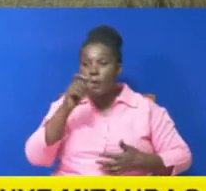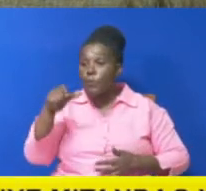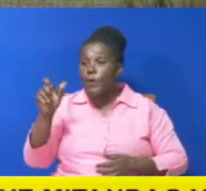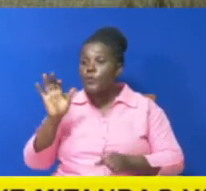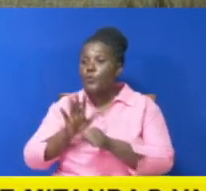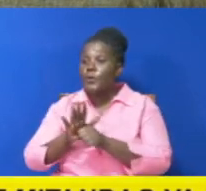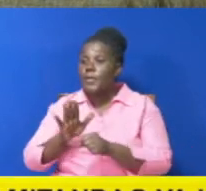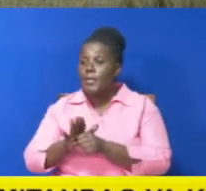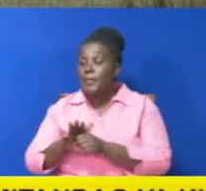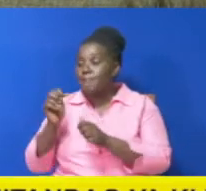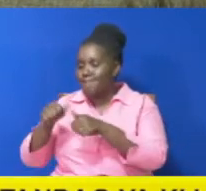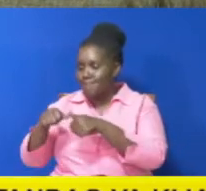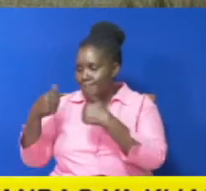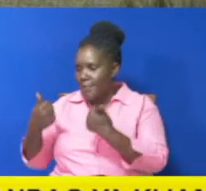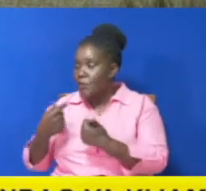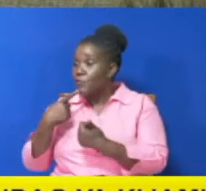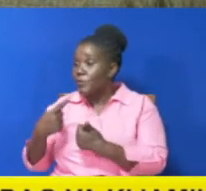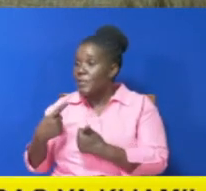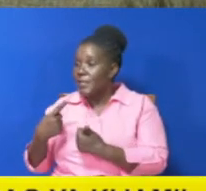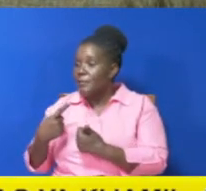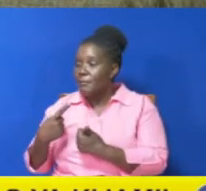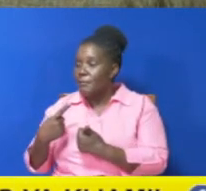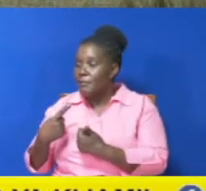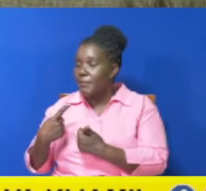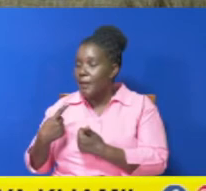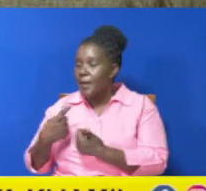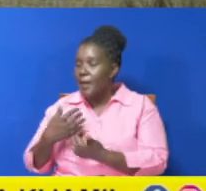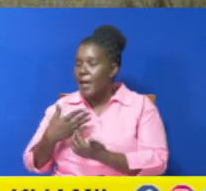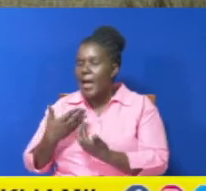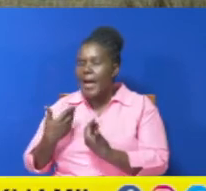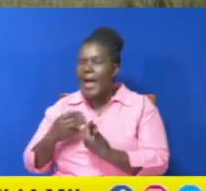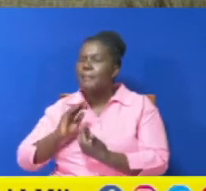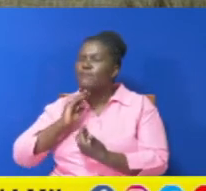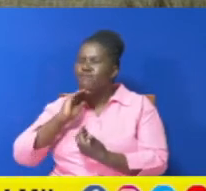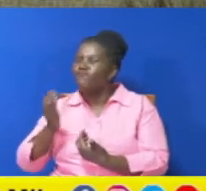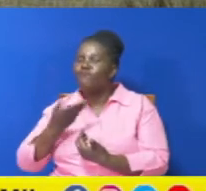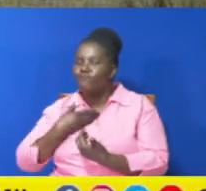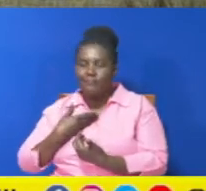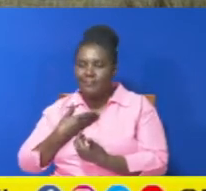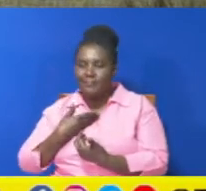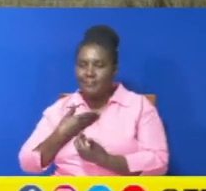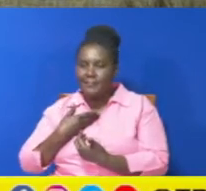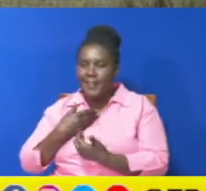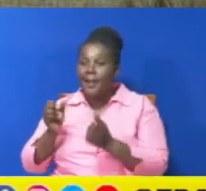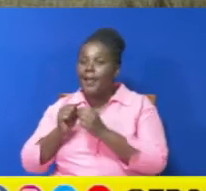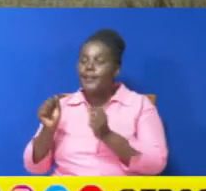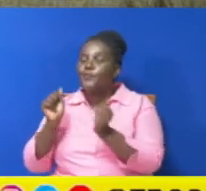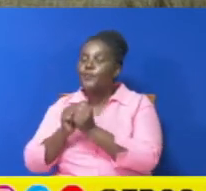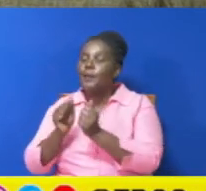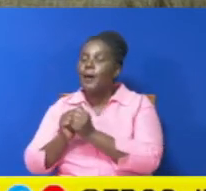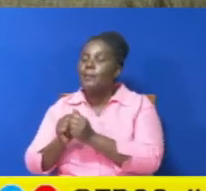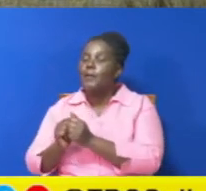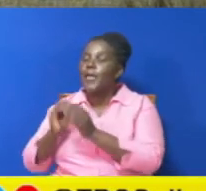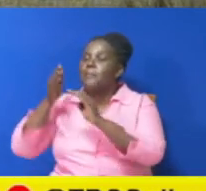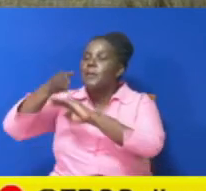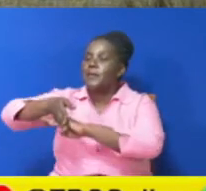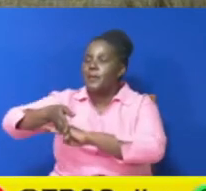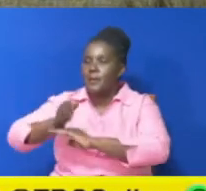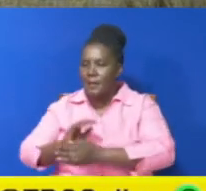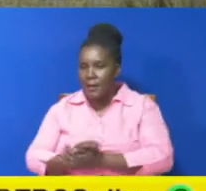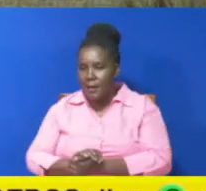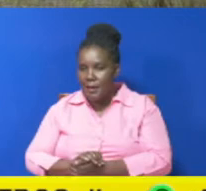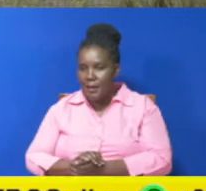sio kwamba wapendani. Yaani wanapendana sana, lakini kuna vitu vimeingia katikati vizito vinafifisha ule